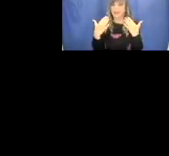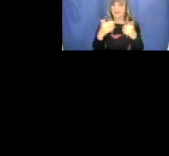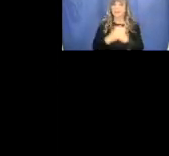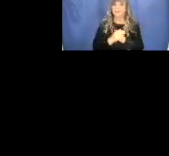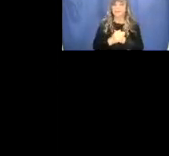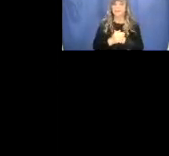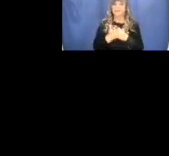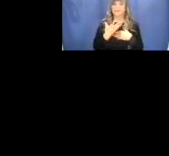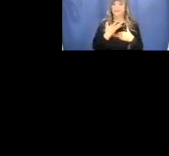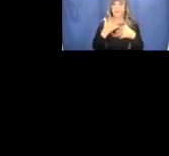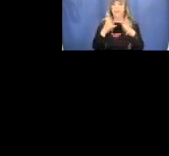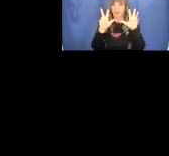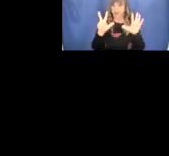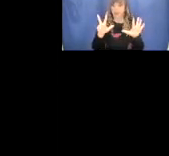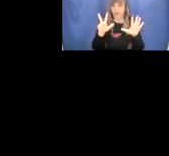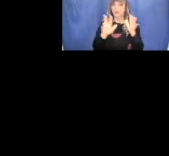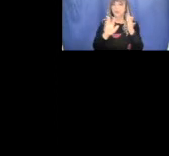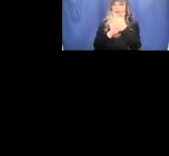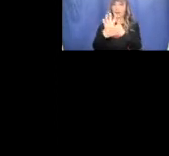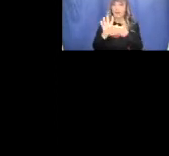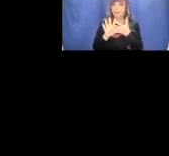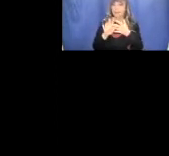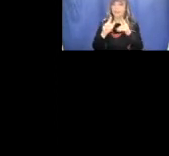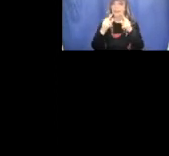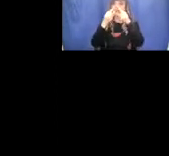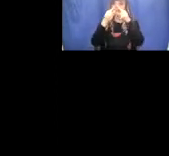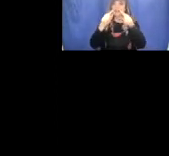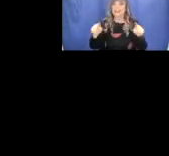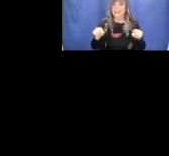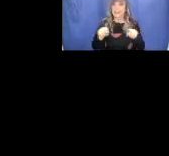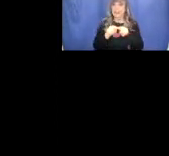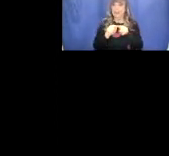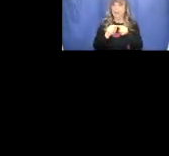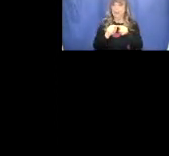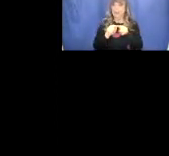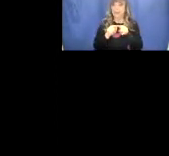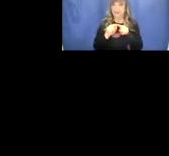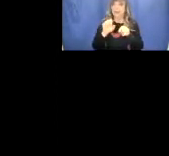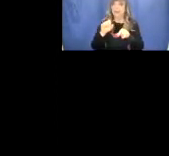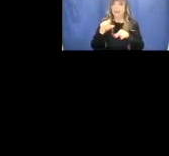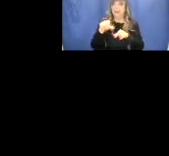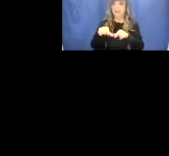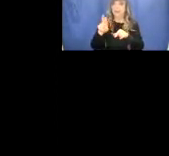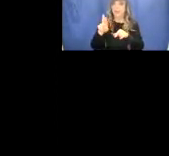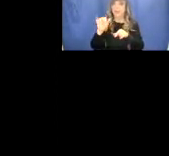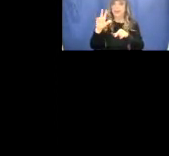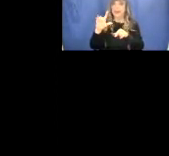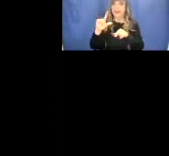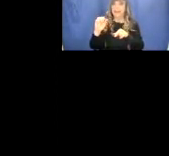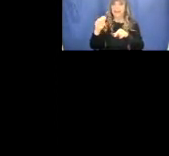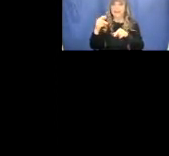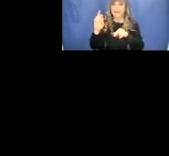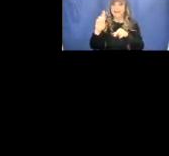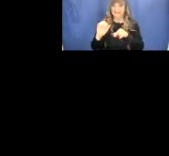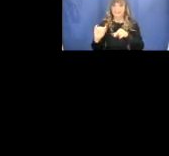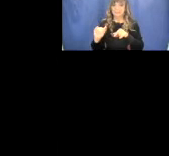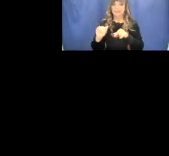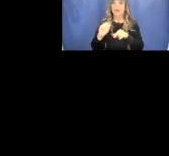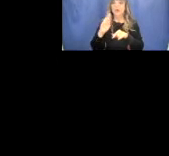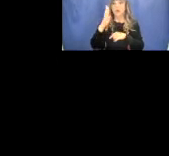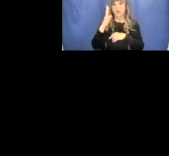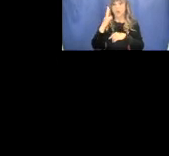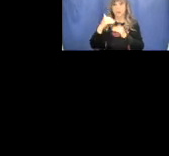facce sempre triangolari sono tutte triangoli equilateri quattro sopra e 4 sotto